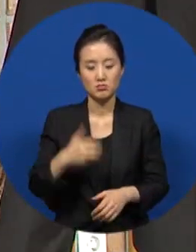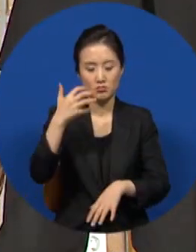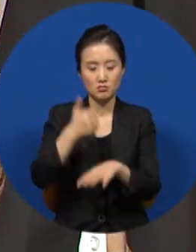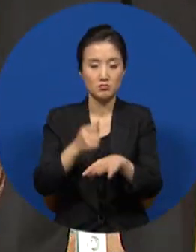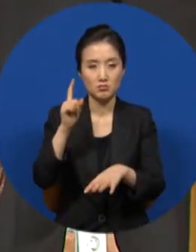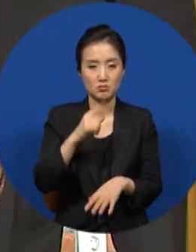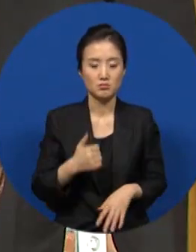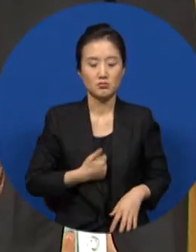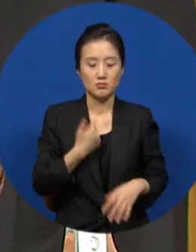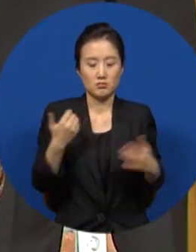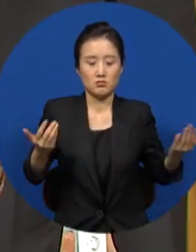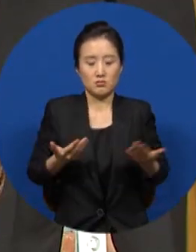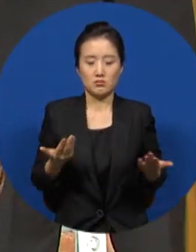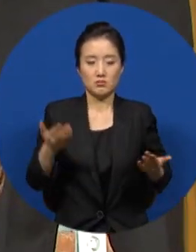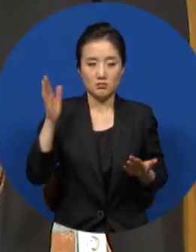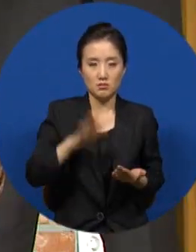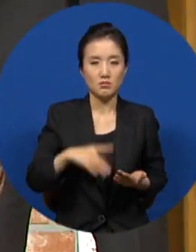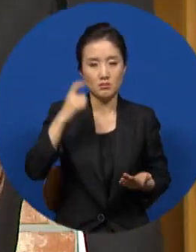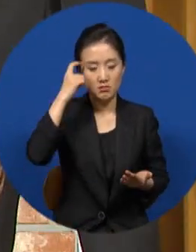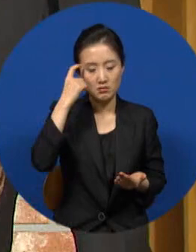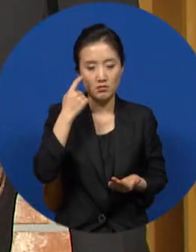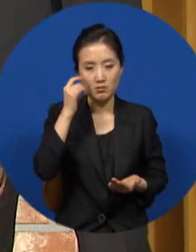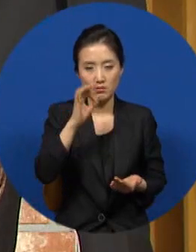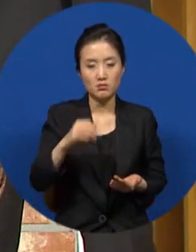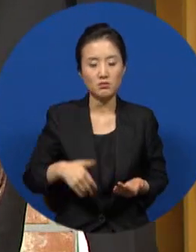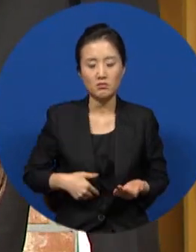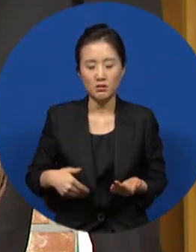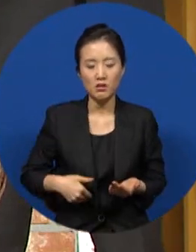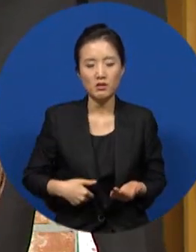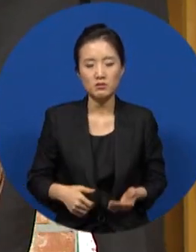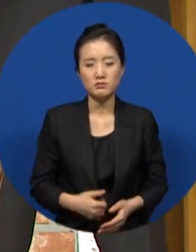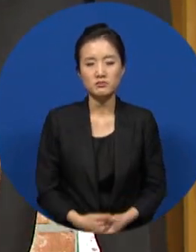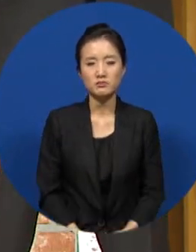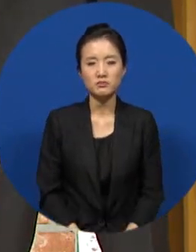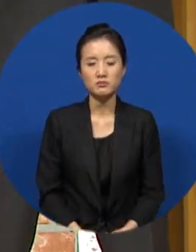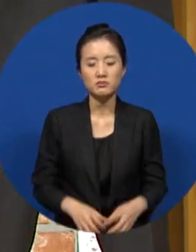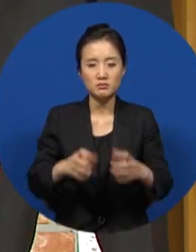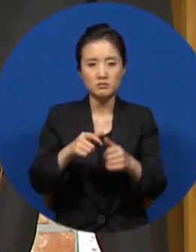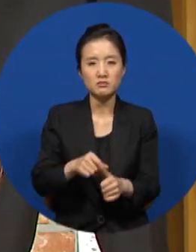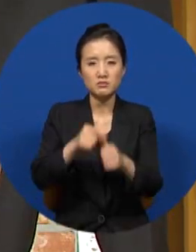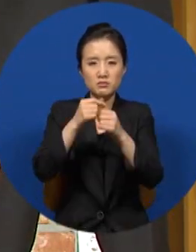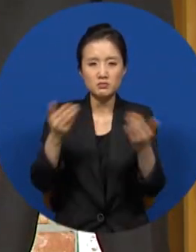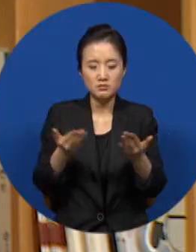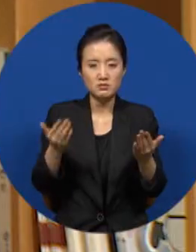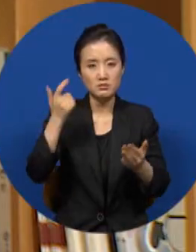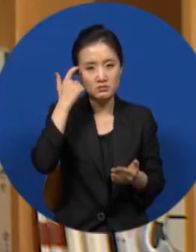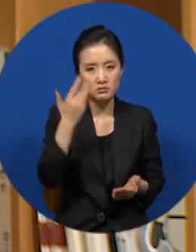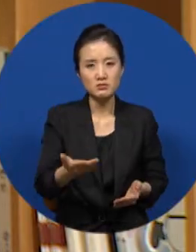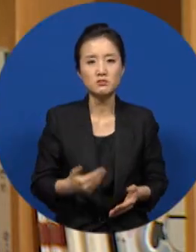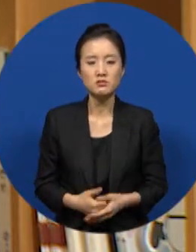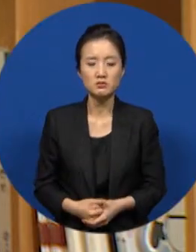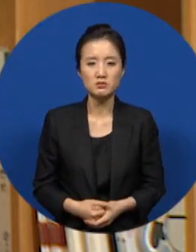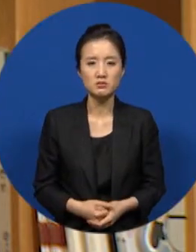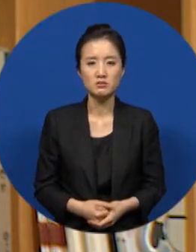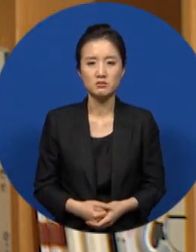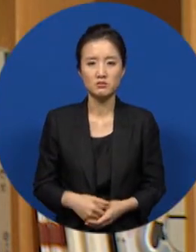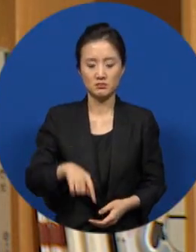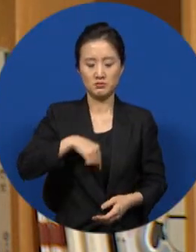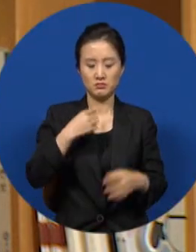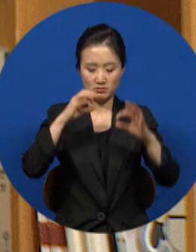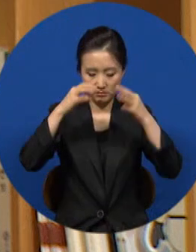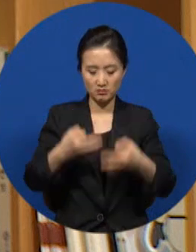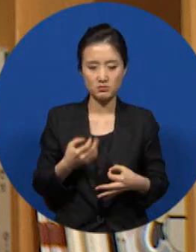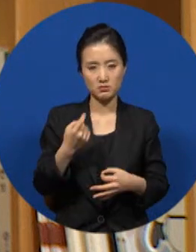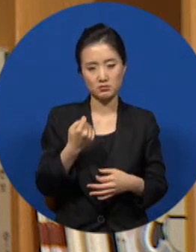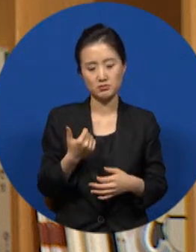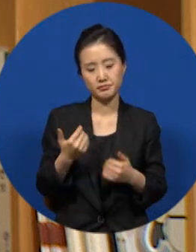있더라도 생각을 좀 해봐야 됩니다. 이게 내가 화를 낼 일인가? 이거 뭐 나라를 구할 일인가? 그렇게 해서 스스로를 조금 달래야